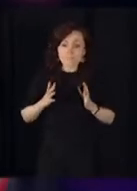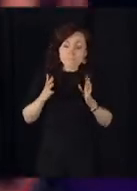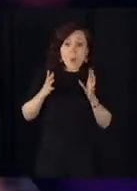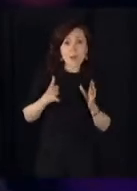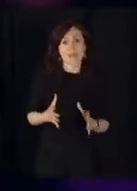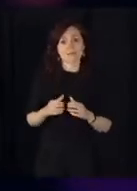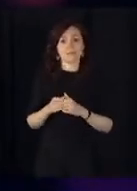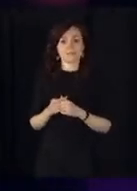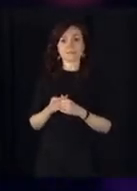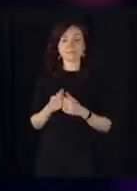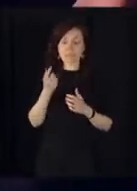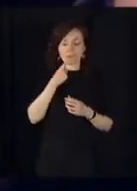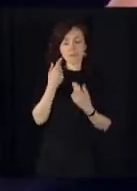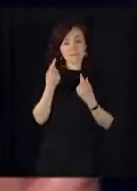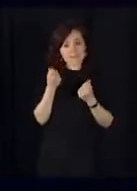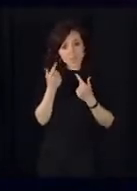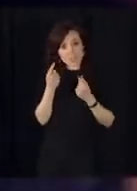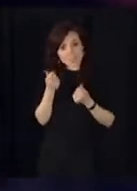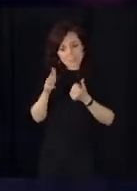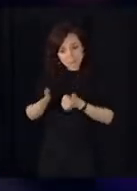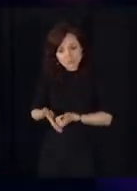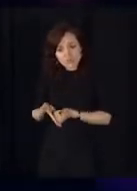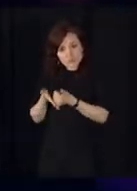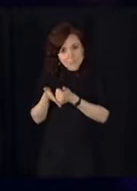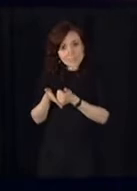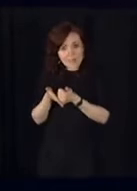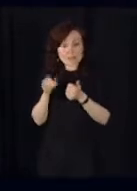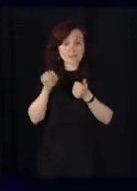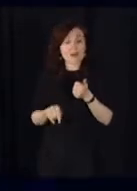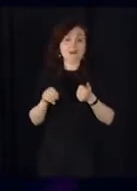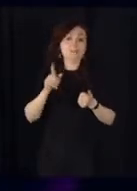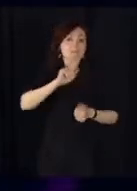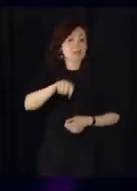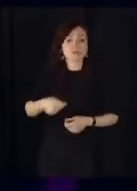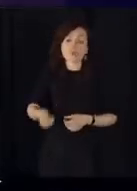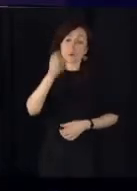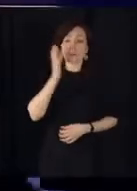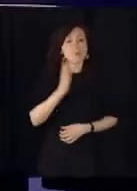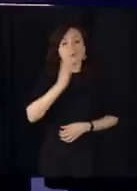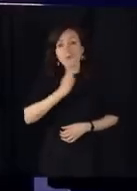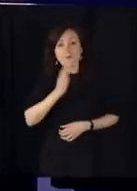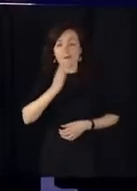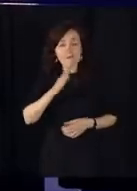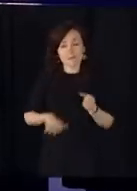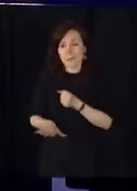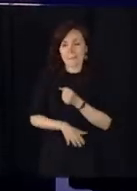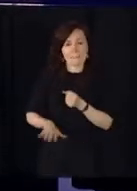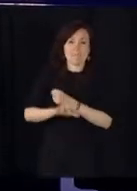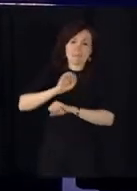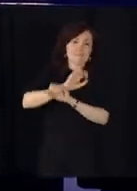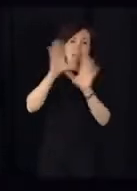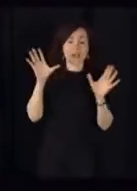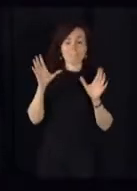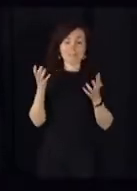Au-delà du soutien financier, on le disait, le nerf de la guerre, bien sûr, indispensable, j'ai envie de vous parler